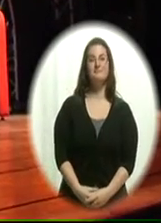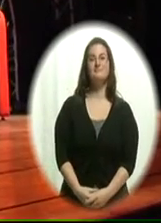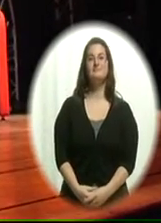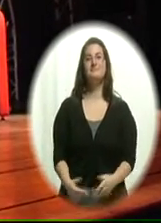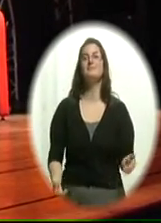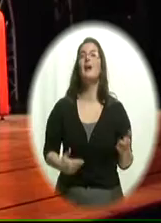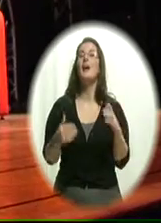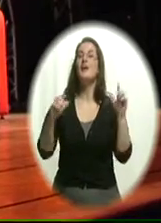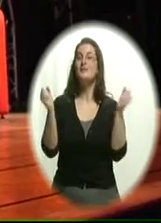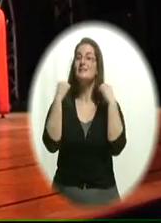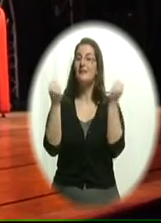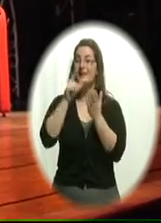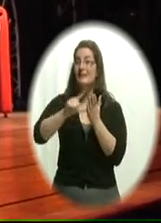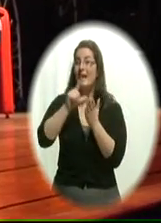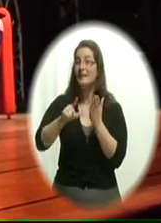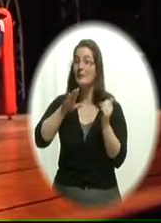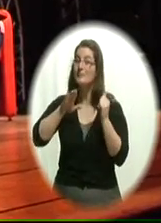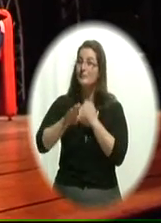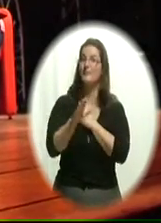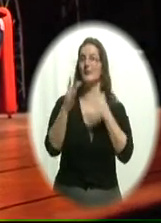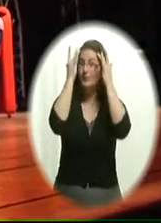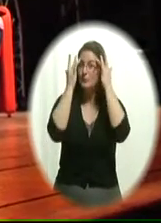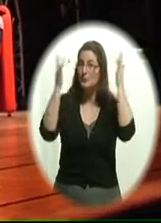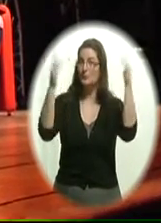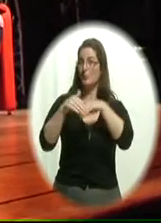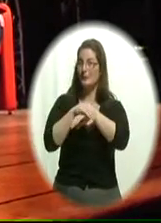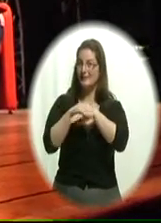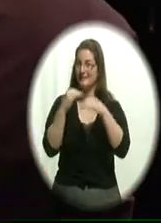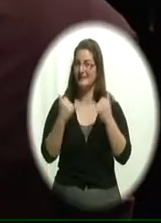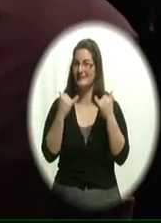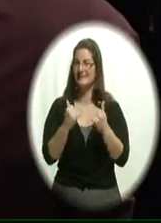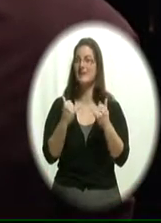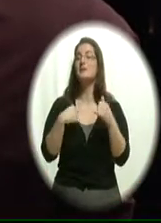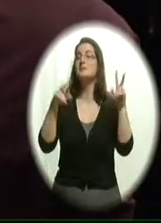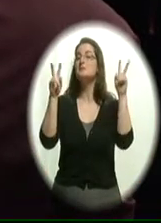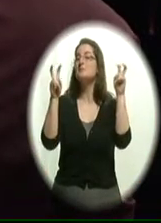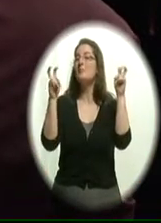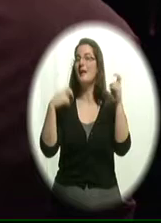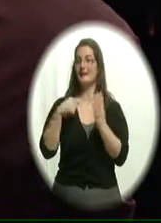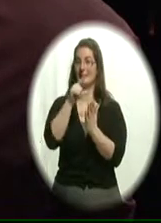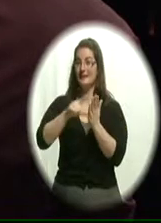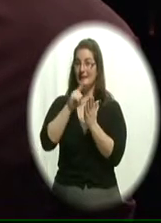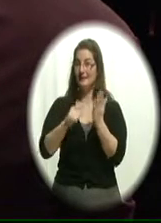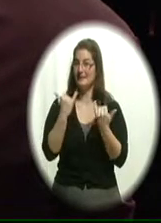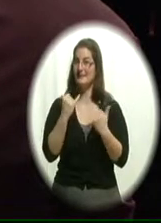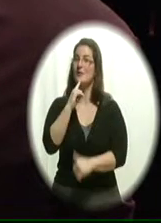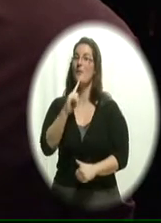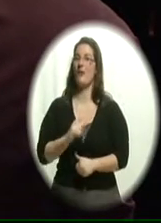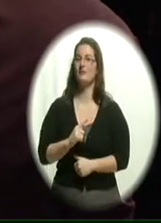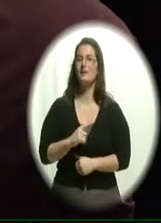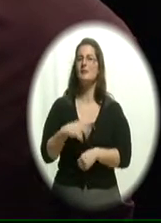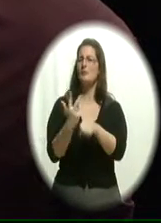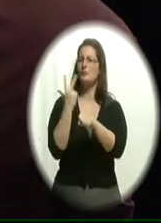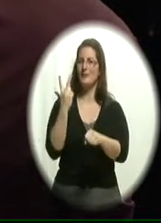dans la politique culturelle menée par la ville. Nommée Lire au Havre, celle-ci favorise depuis 3 ans le développement de la